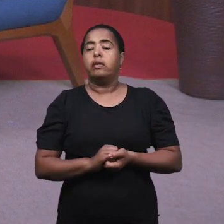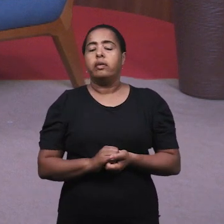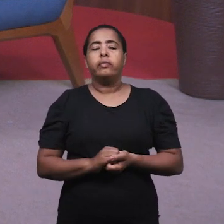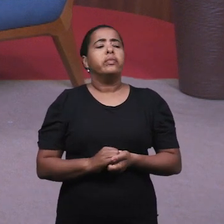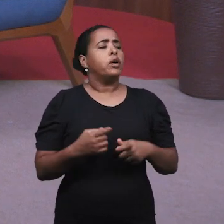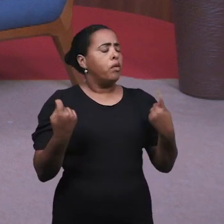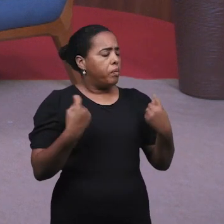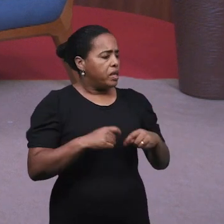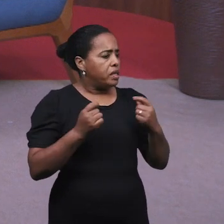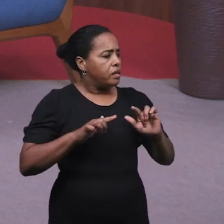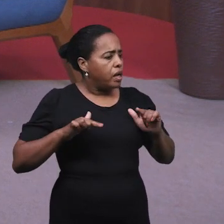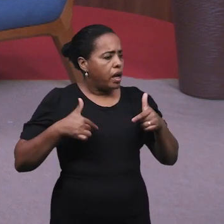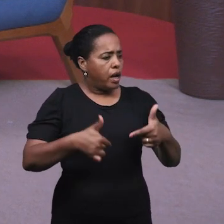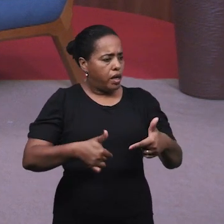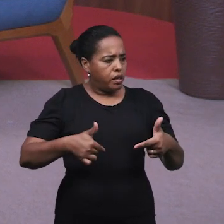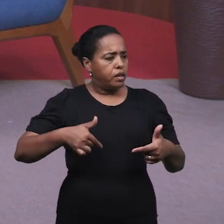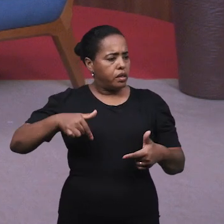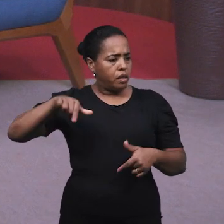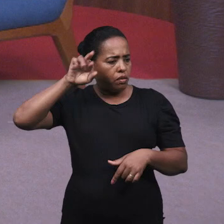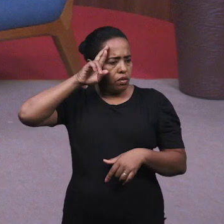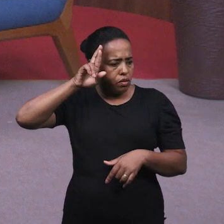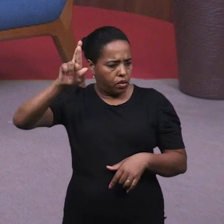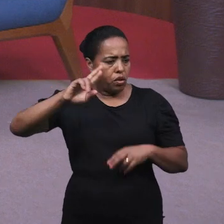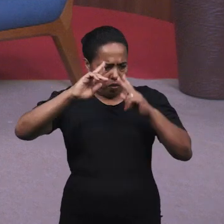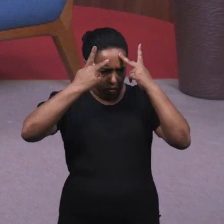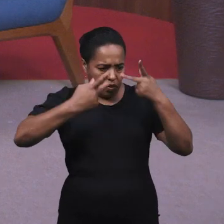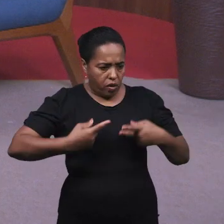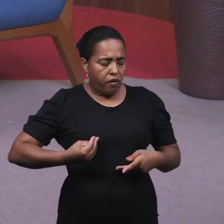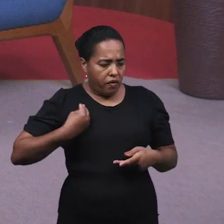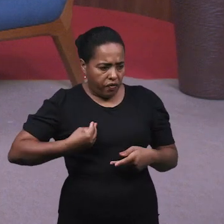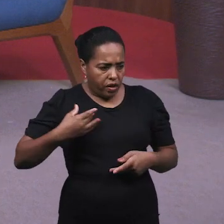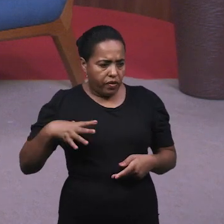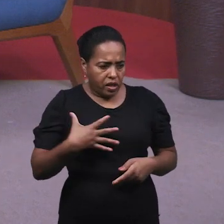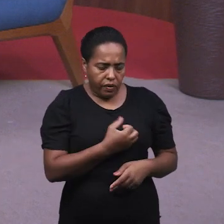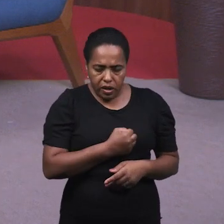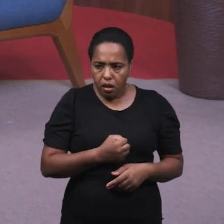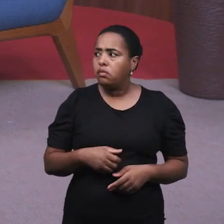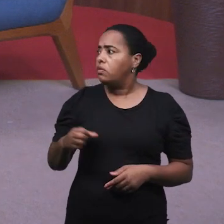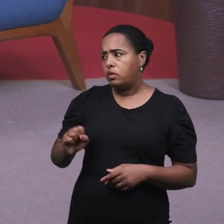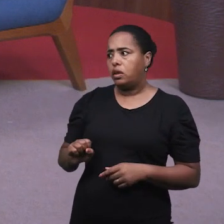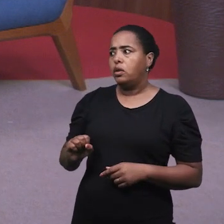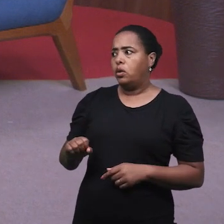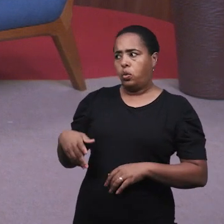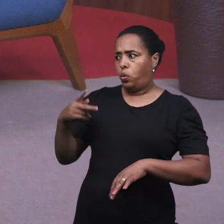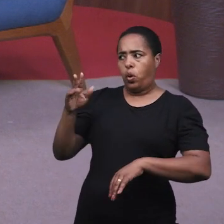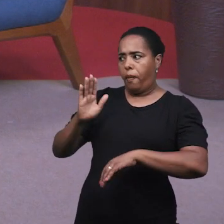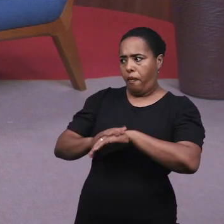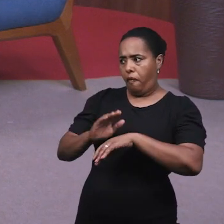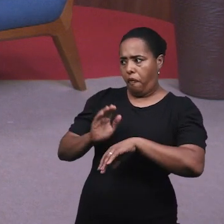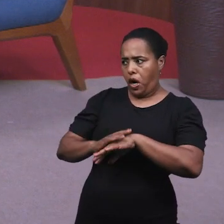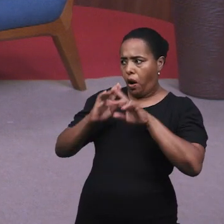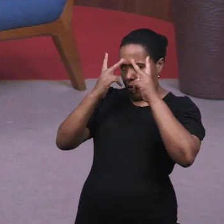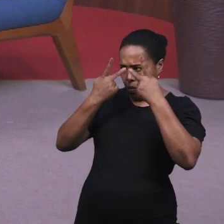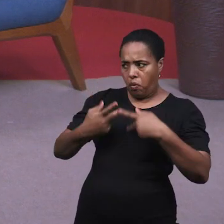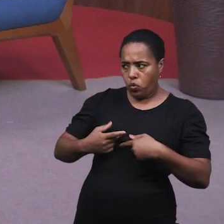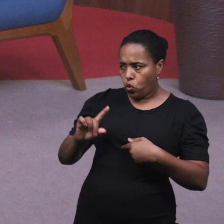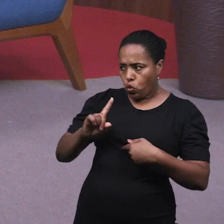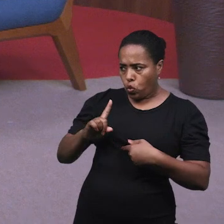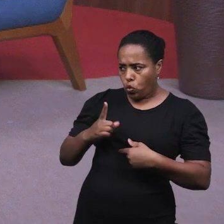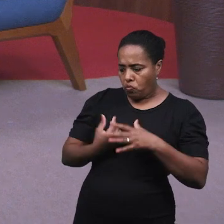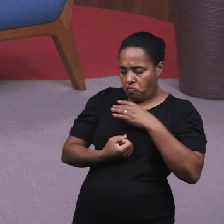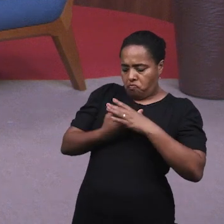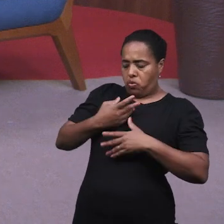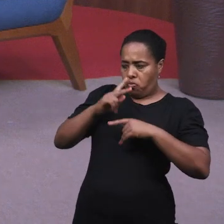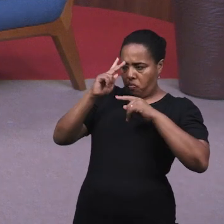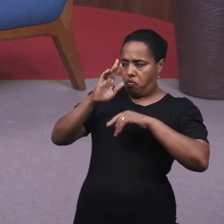du Seigneur afin que l'homme effectivement puisse vivre le salut. Et ce ne vient pas de vous, c'est un don de Dieu. Bien évidemment